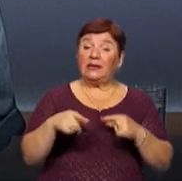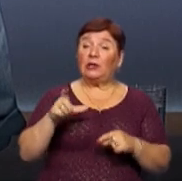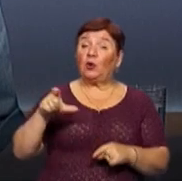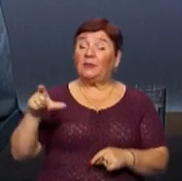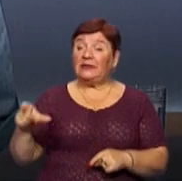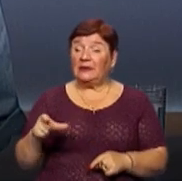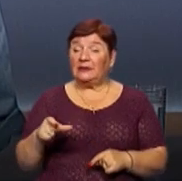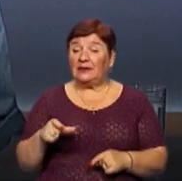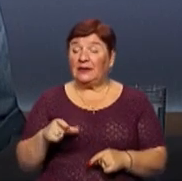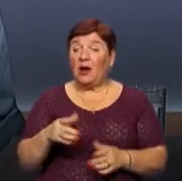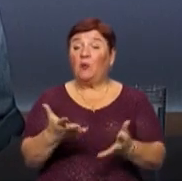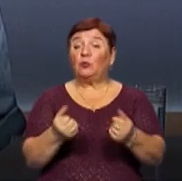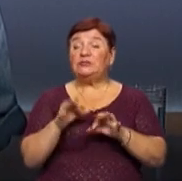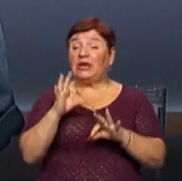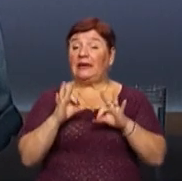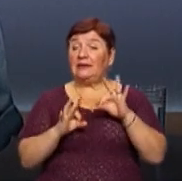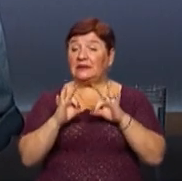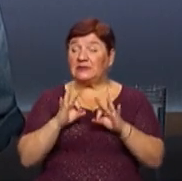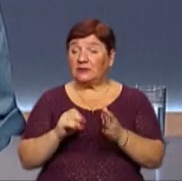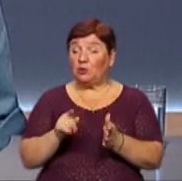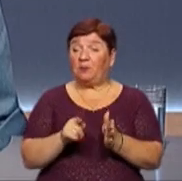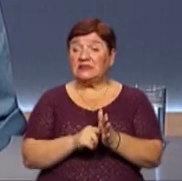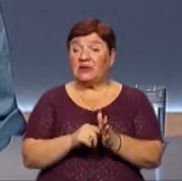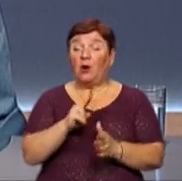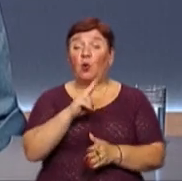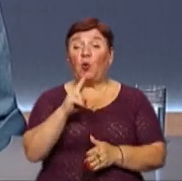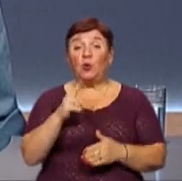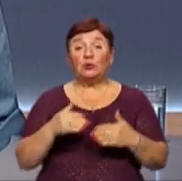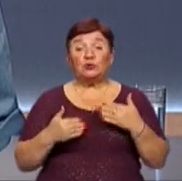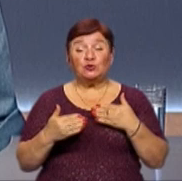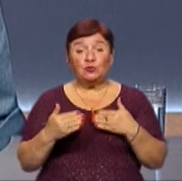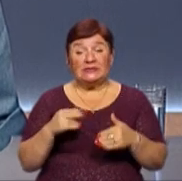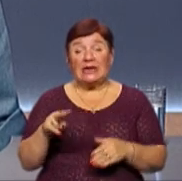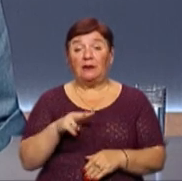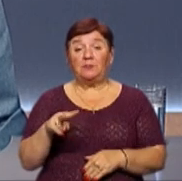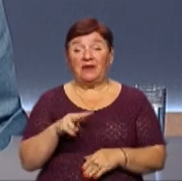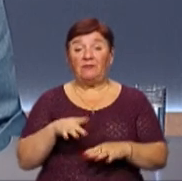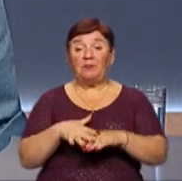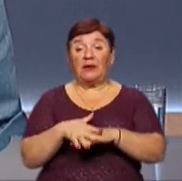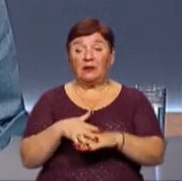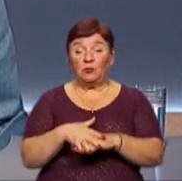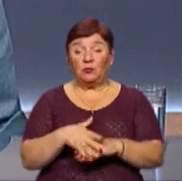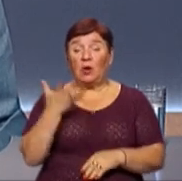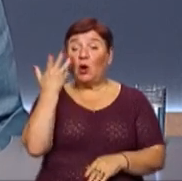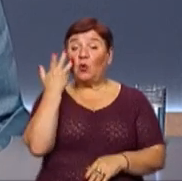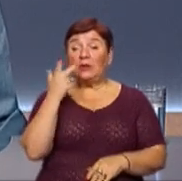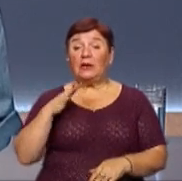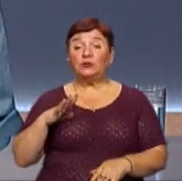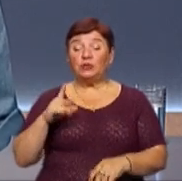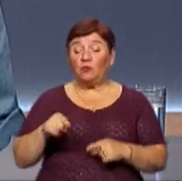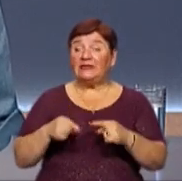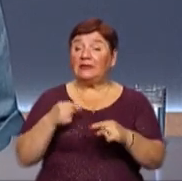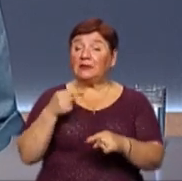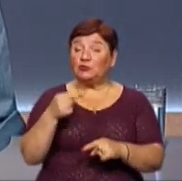громадян отримали індексацію пенсій. Тож, кого стосується липневий перерахунок та коли очікувати